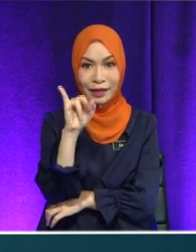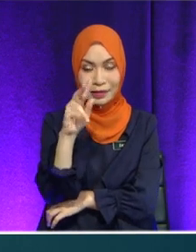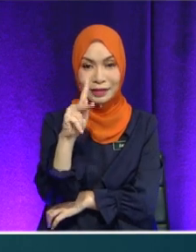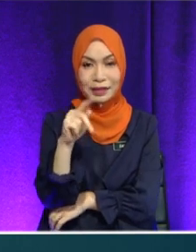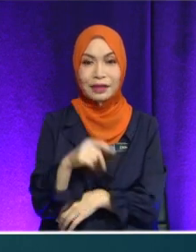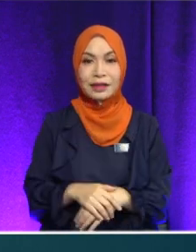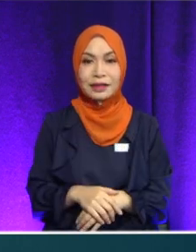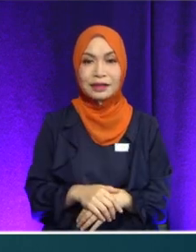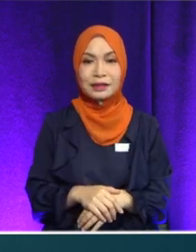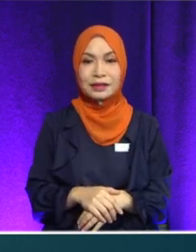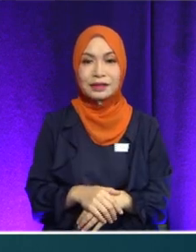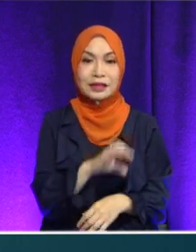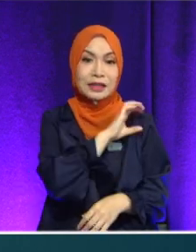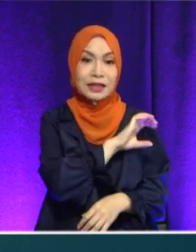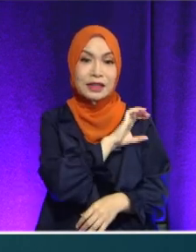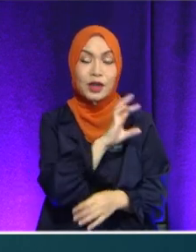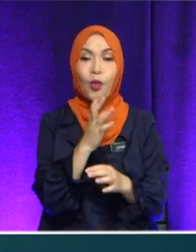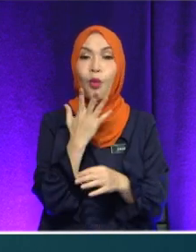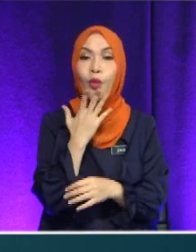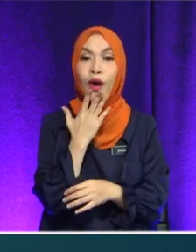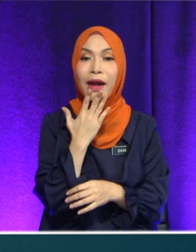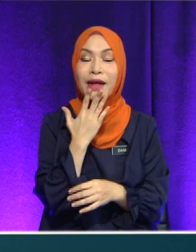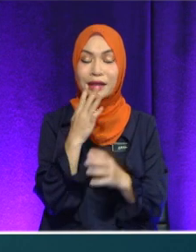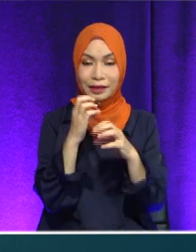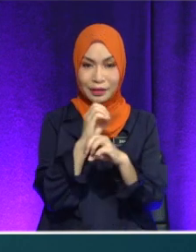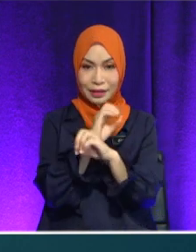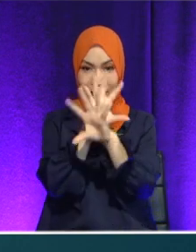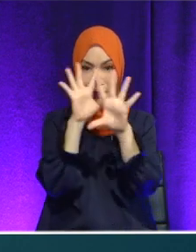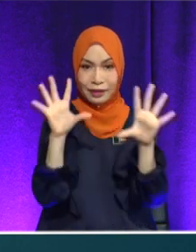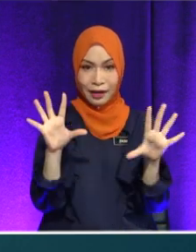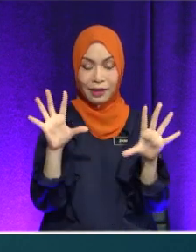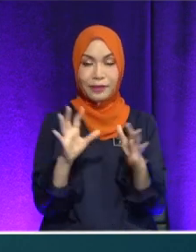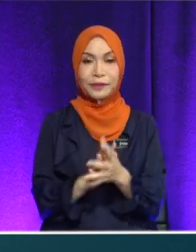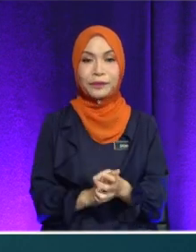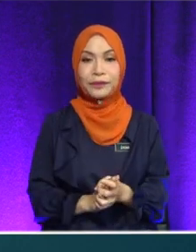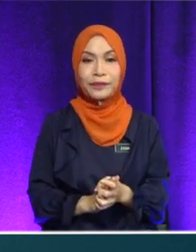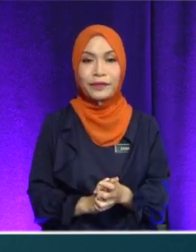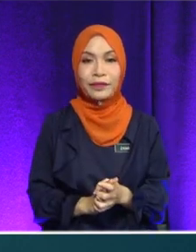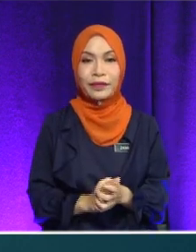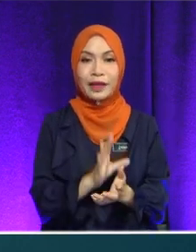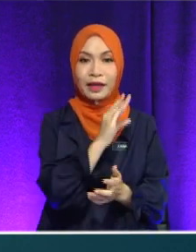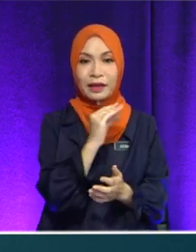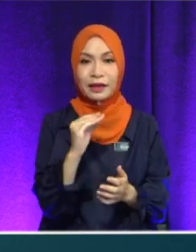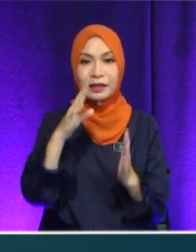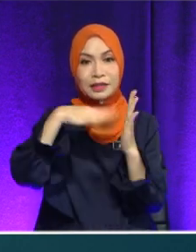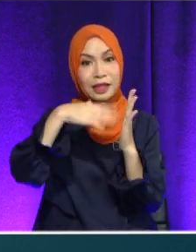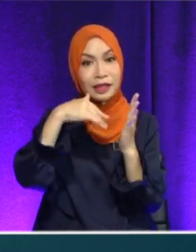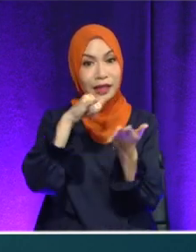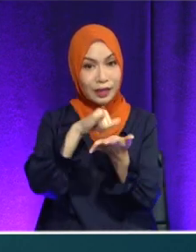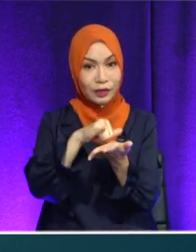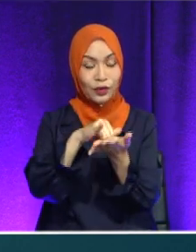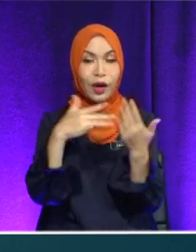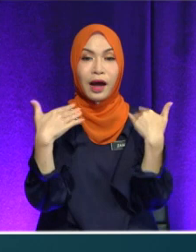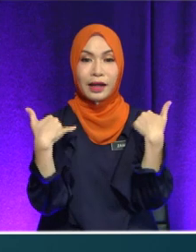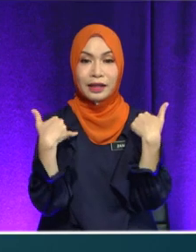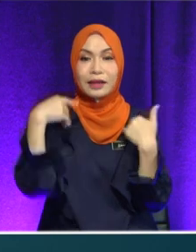adalah menggunakan uang yang tegang dan mempunyai perspektif Oke dimaksud disini adalah setiap lukisan atau pencatat yang dihasilkan itu mempunyai perspektif